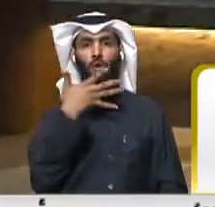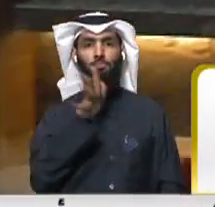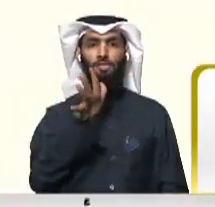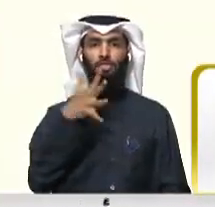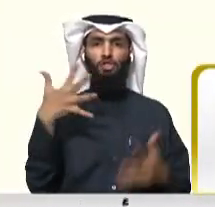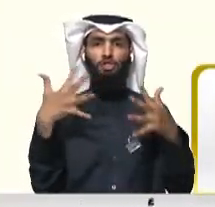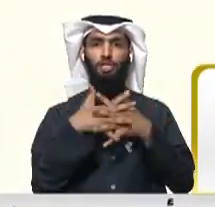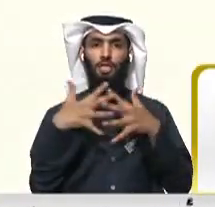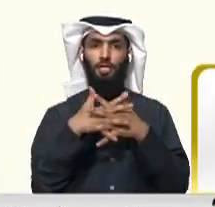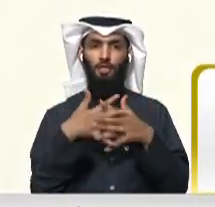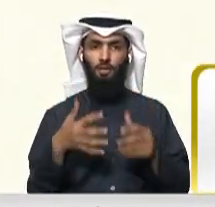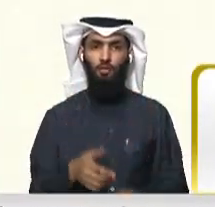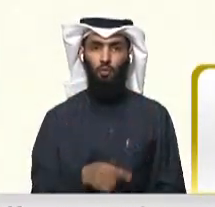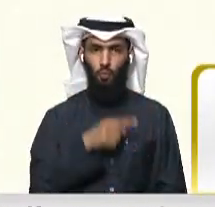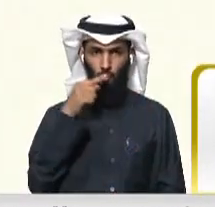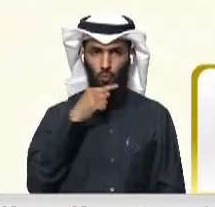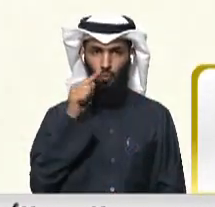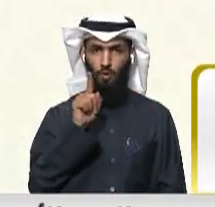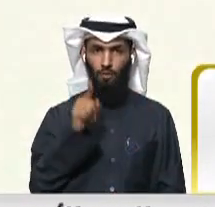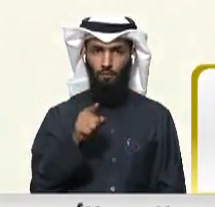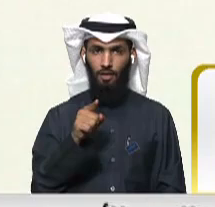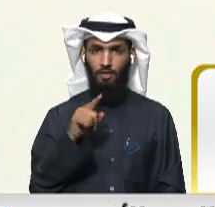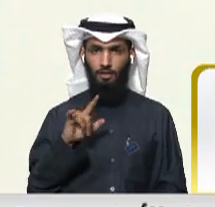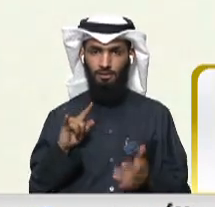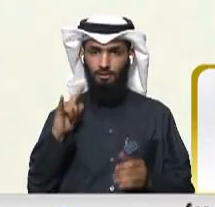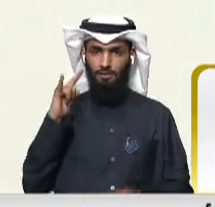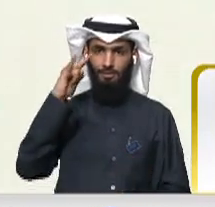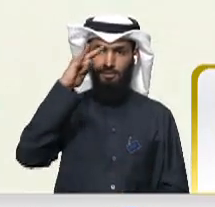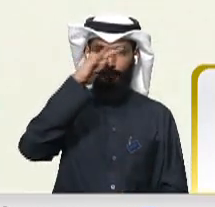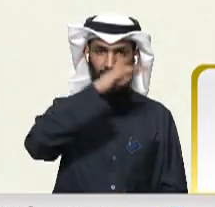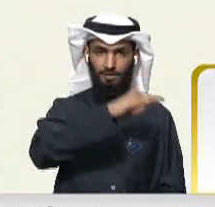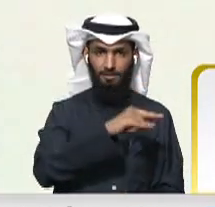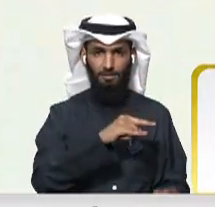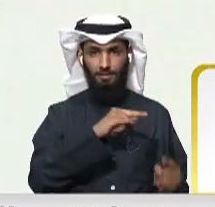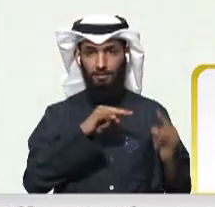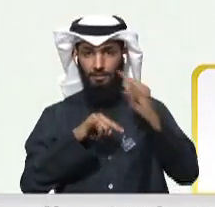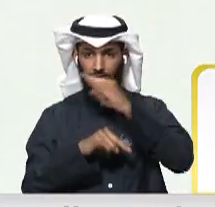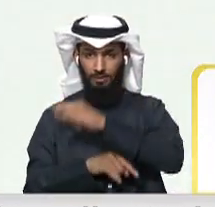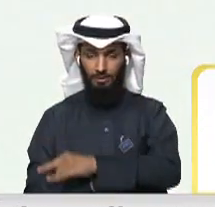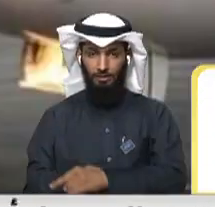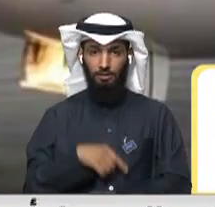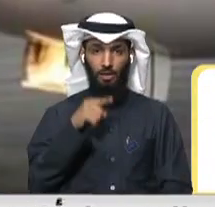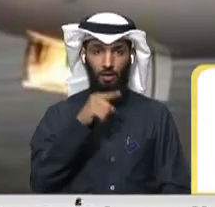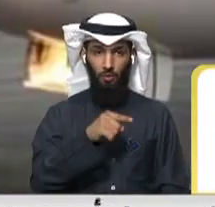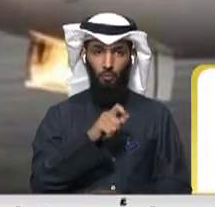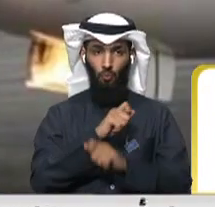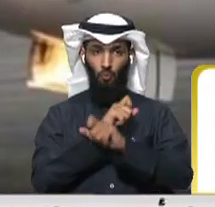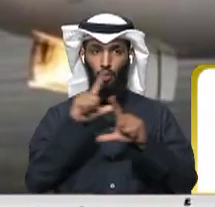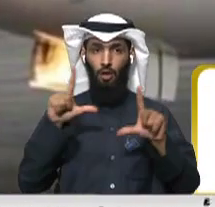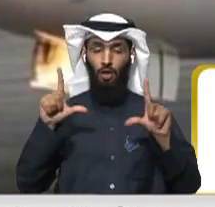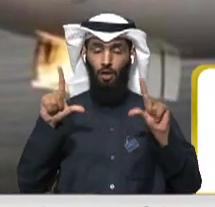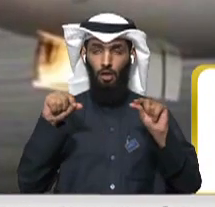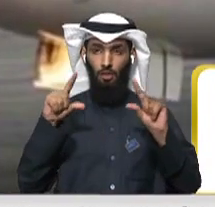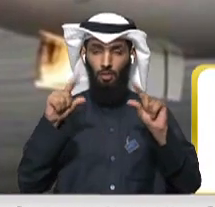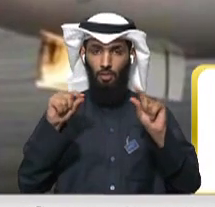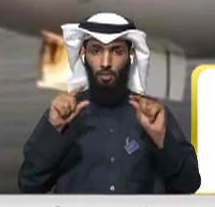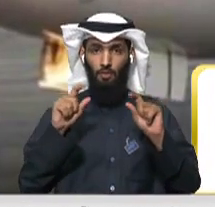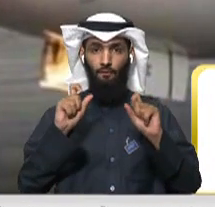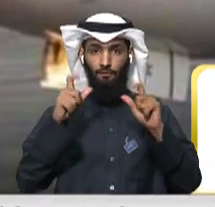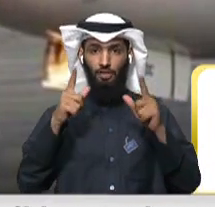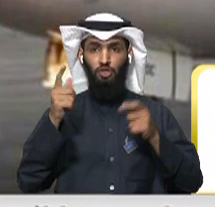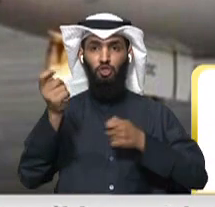شركه وتعتبر حركه الطيران المتميزه بين البلدين احد الشواهد على تطور العلاقات